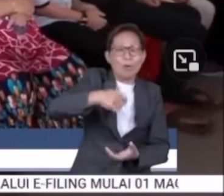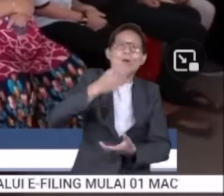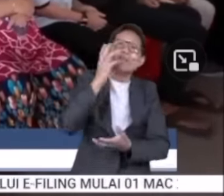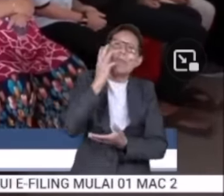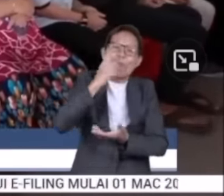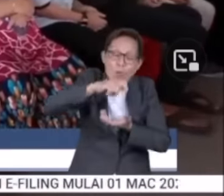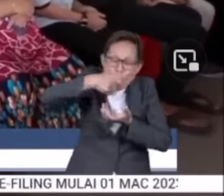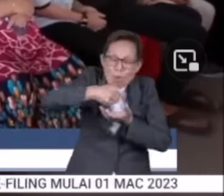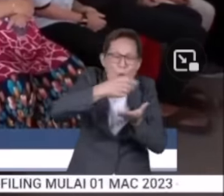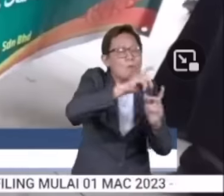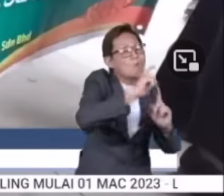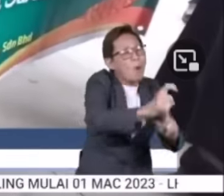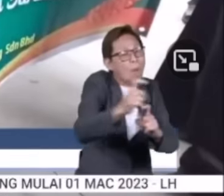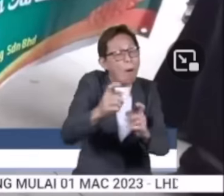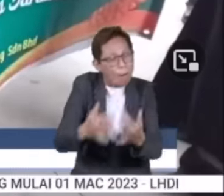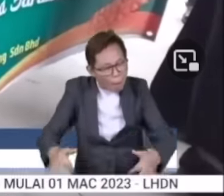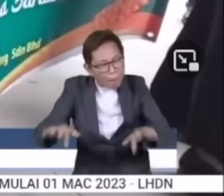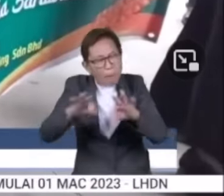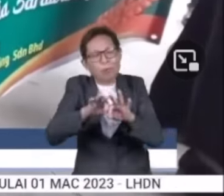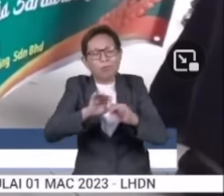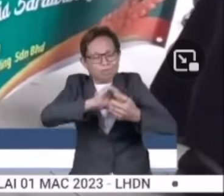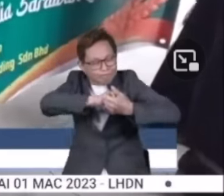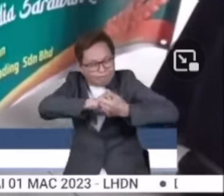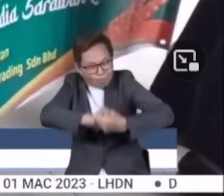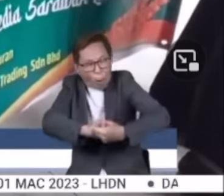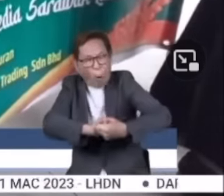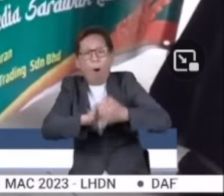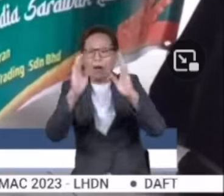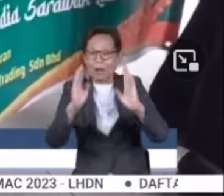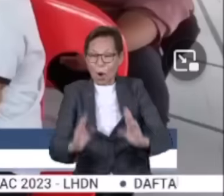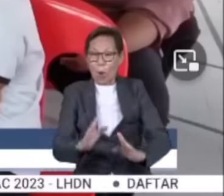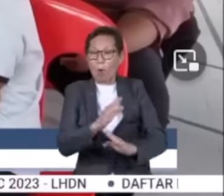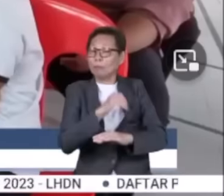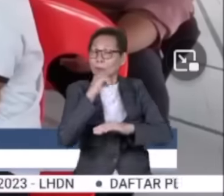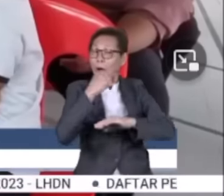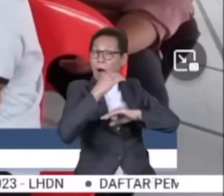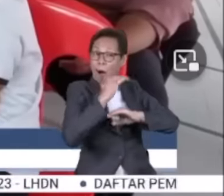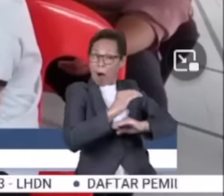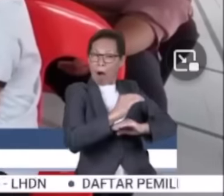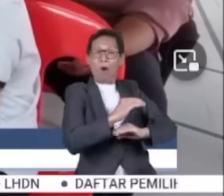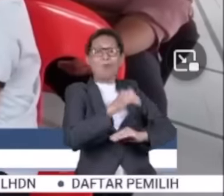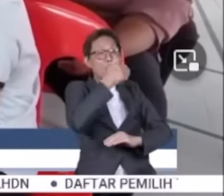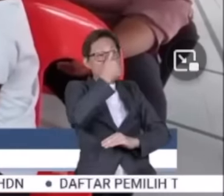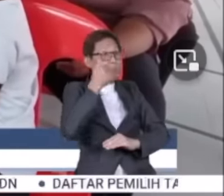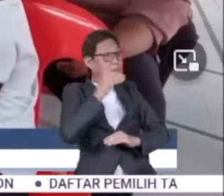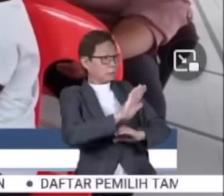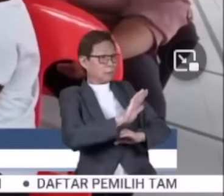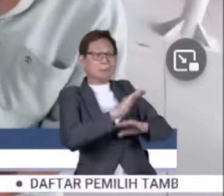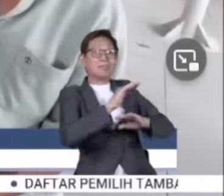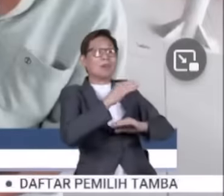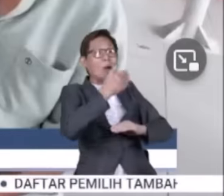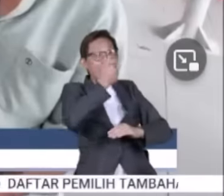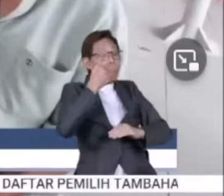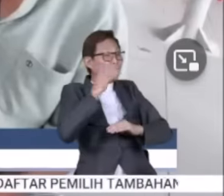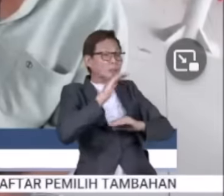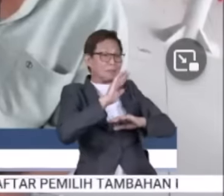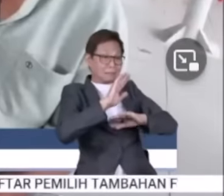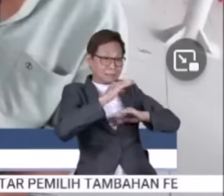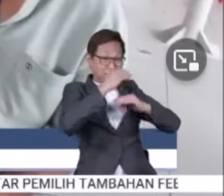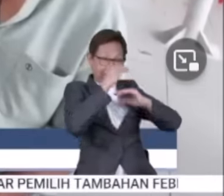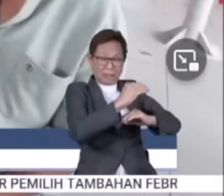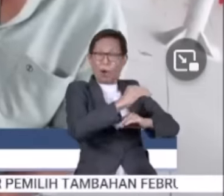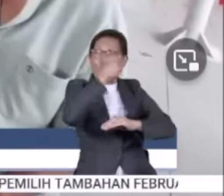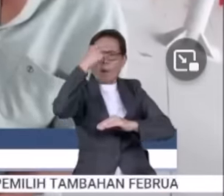amat signifikan dalam mengukuhkan hubungan antara kaum dan tidak hanya terhad untuk mereka yang berpuasa, malah untuk semua lapisan